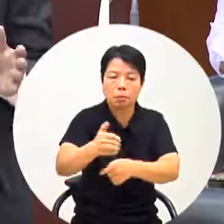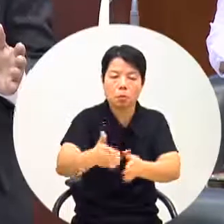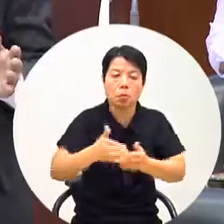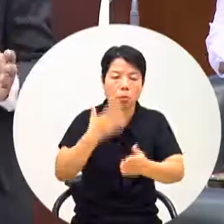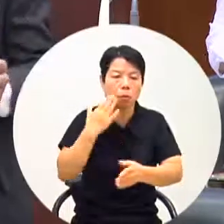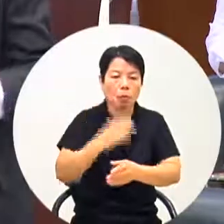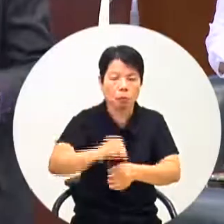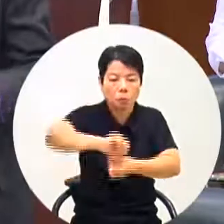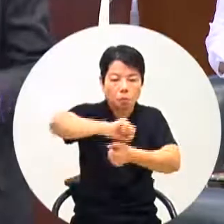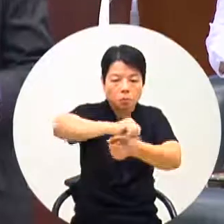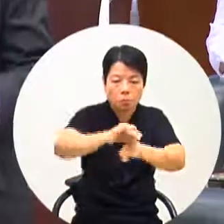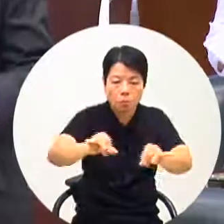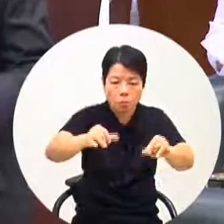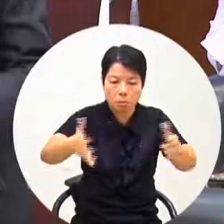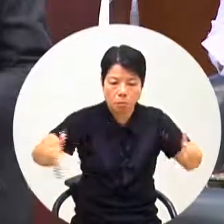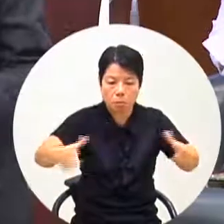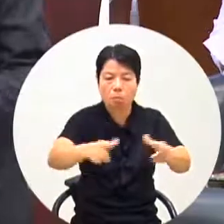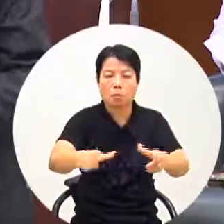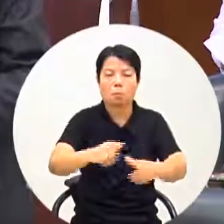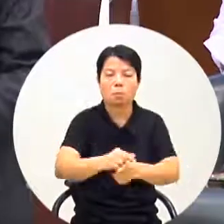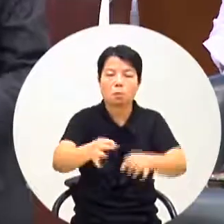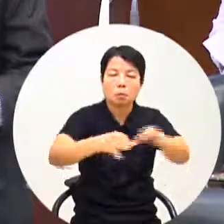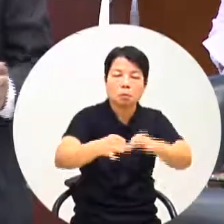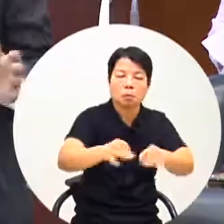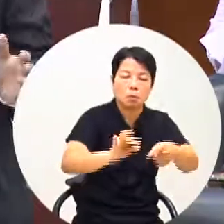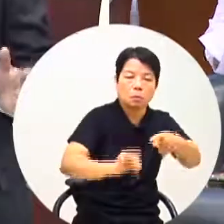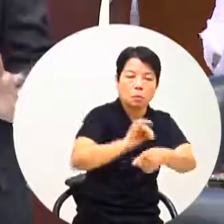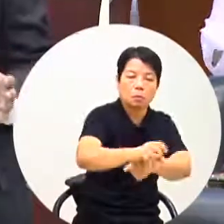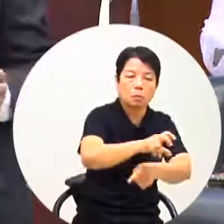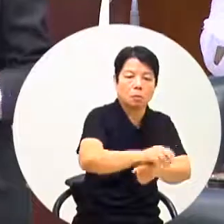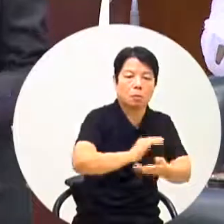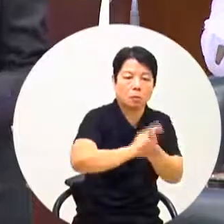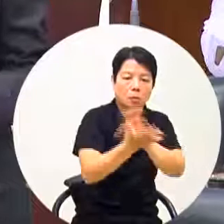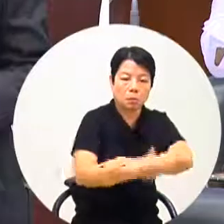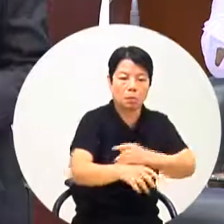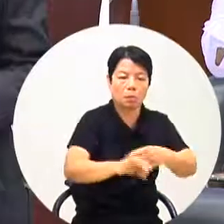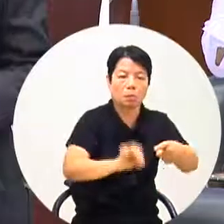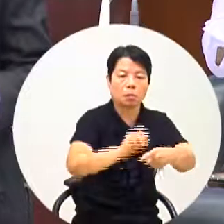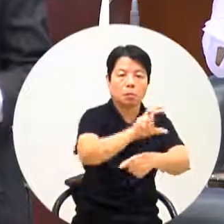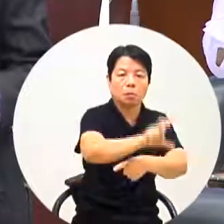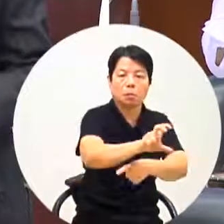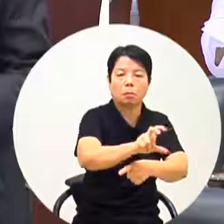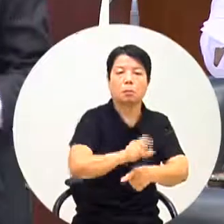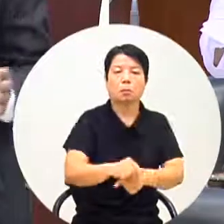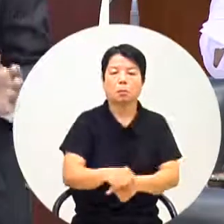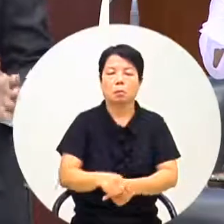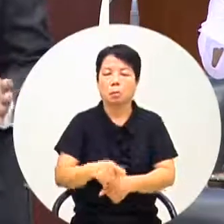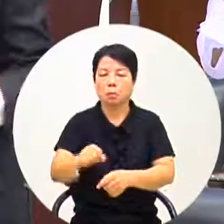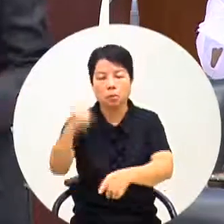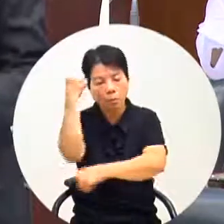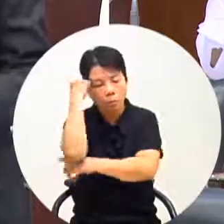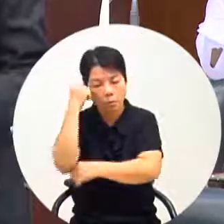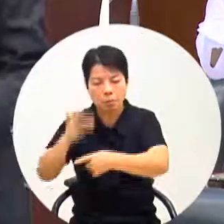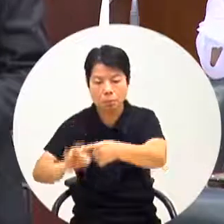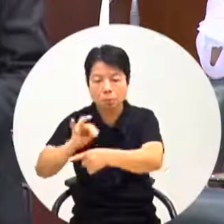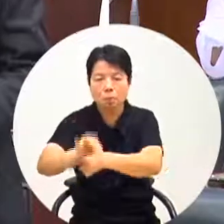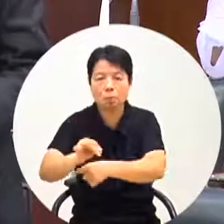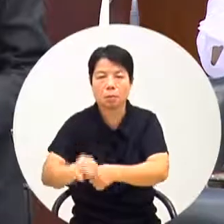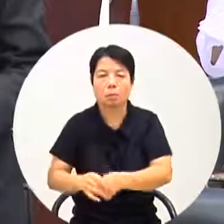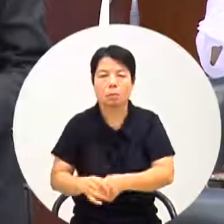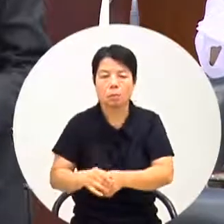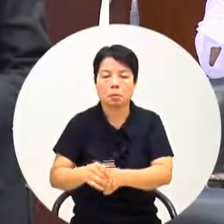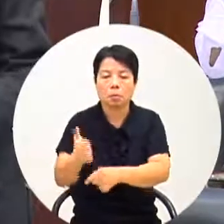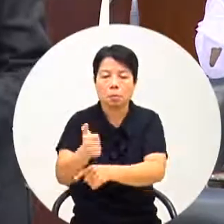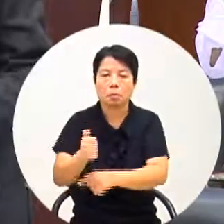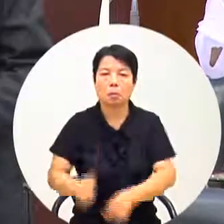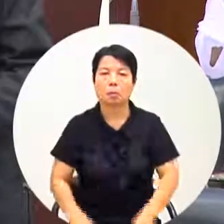后，我们的商业区建蔽率变成70%，住宅区 减少了，是不是？ 哎，减少了，建蔽率变成50%。 所